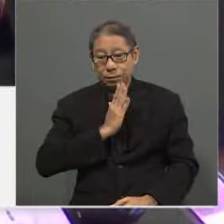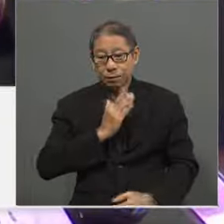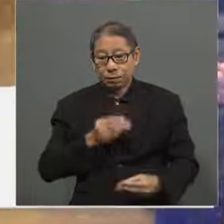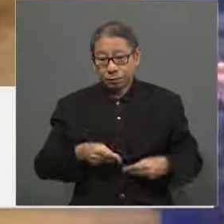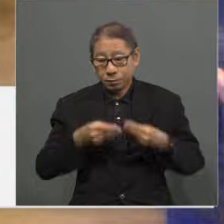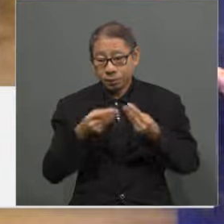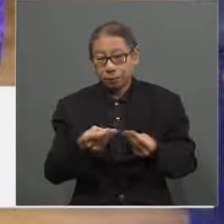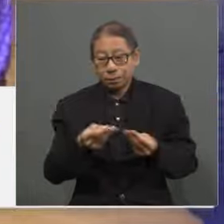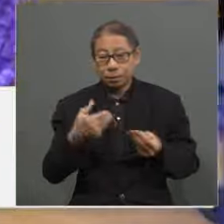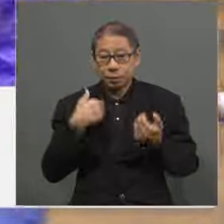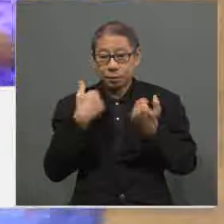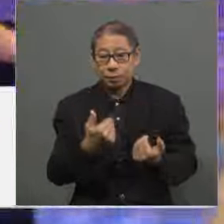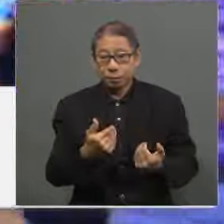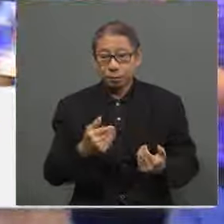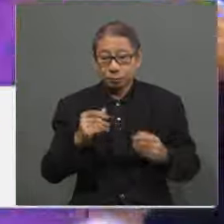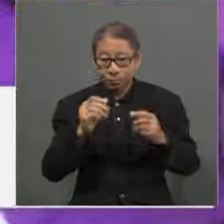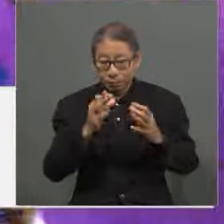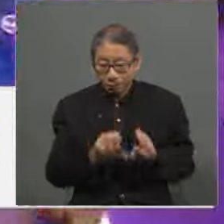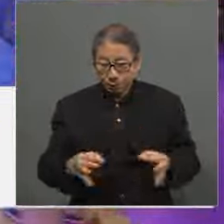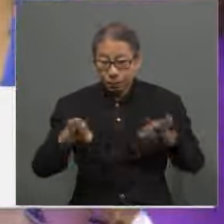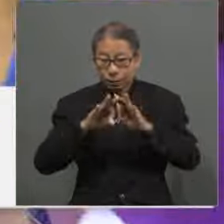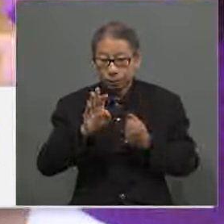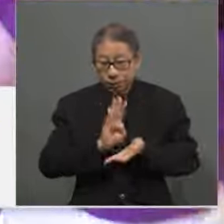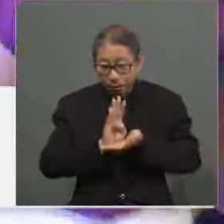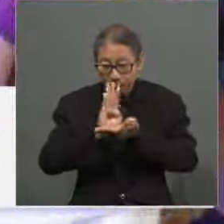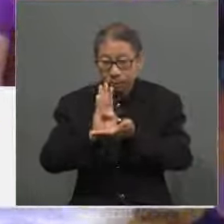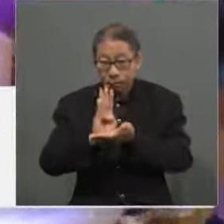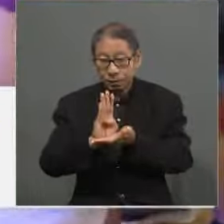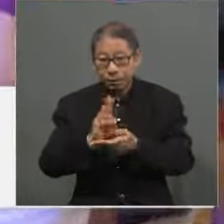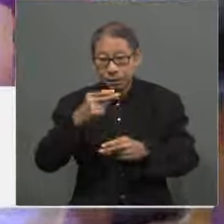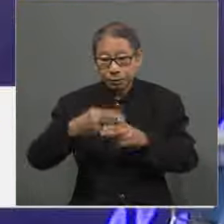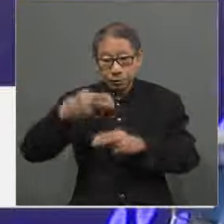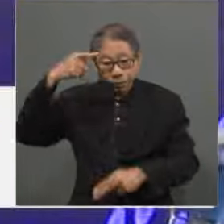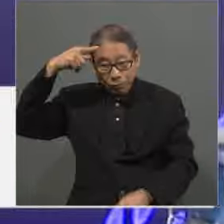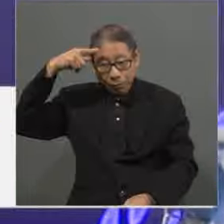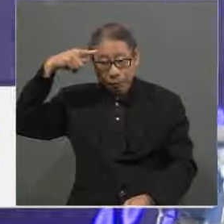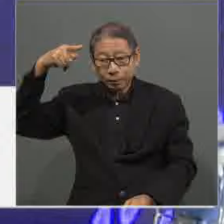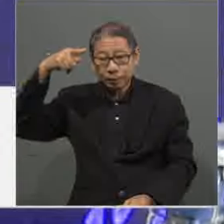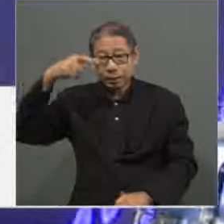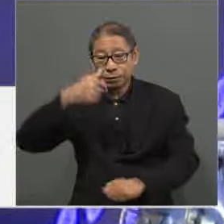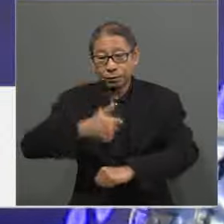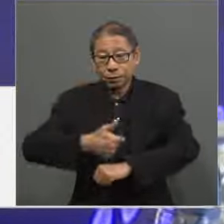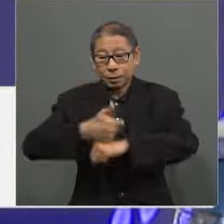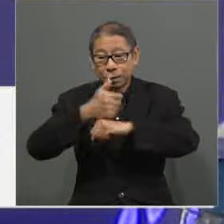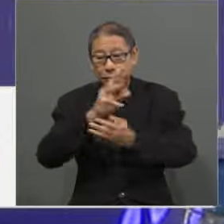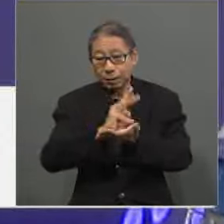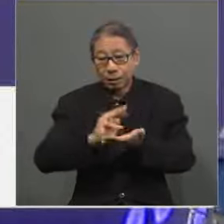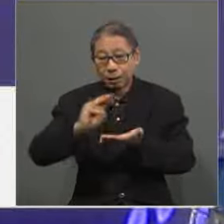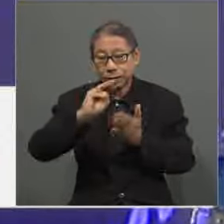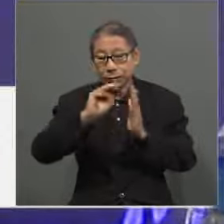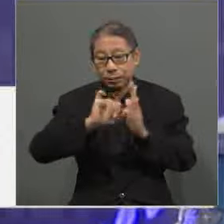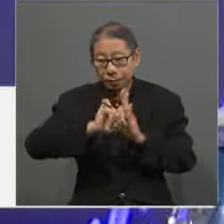ขณะที่กิจกรรมไฮไลท์ก็คือการมอบโลกเกียรติยศโดยนายพงษ์รักศรีบัณฑิตมงคลอธิการบดีมหาวิทยาลัย